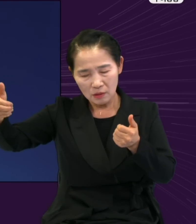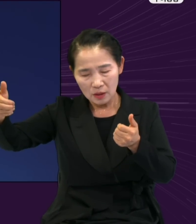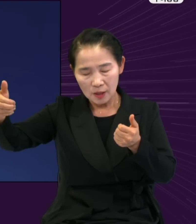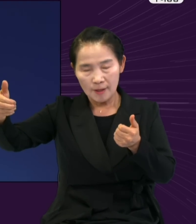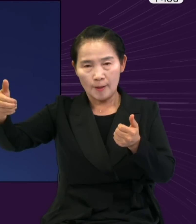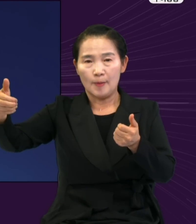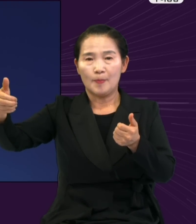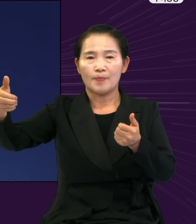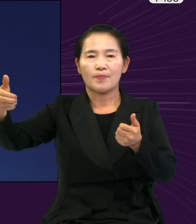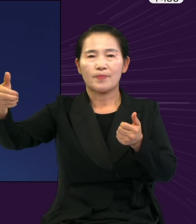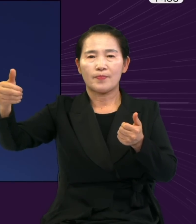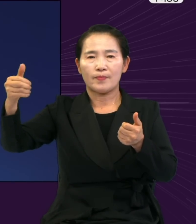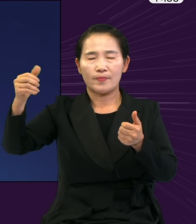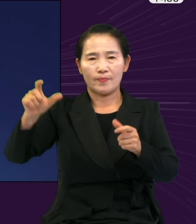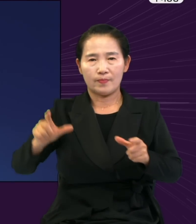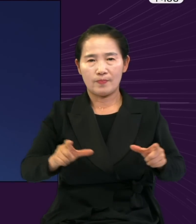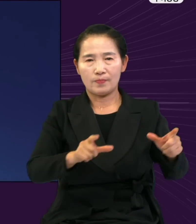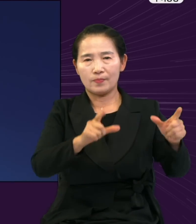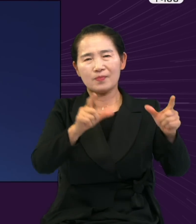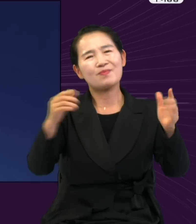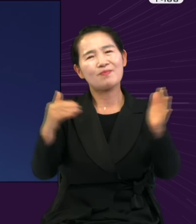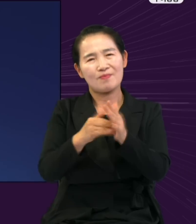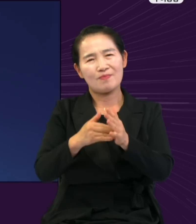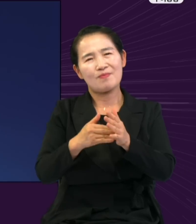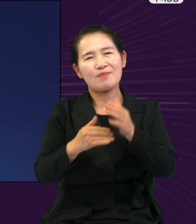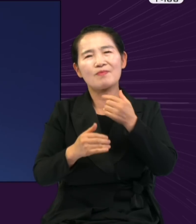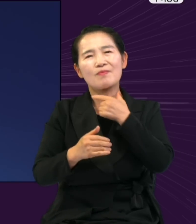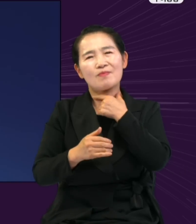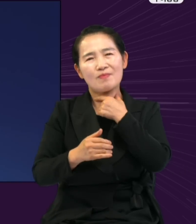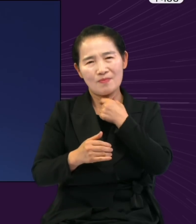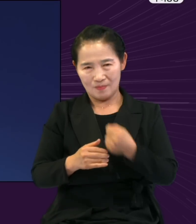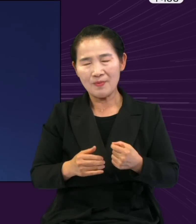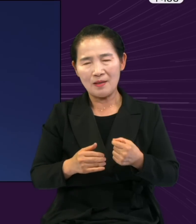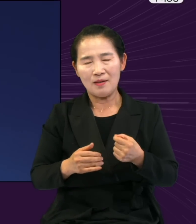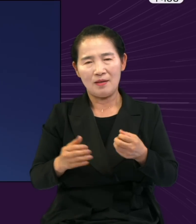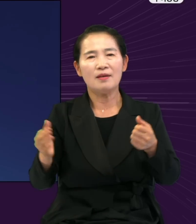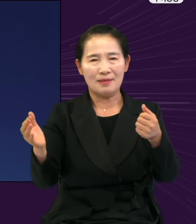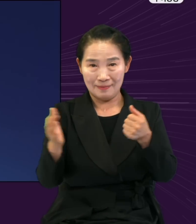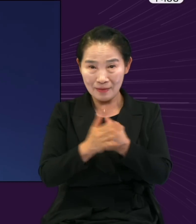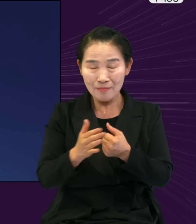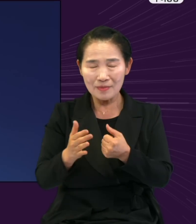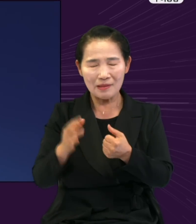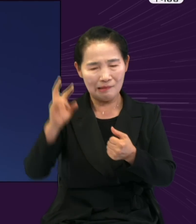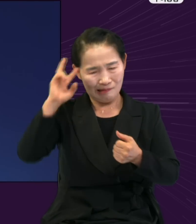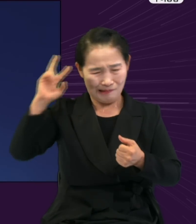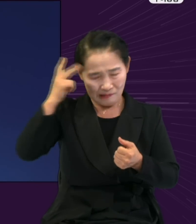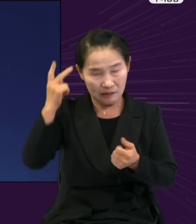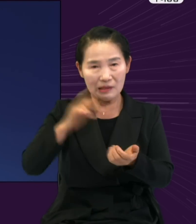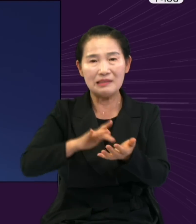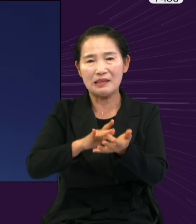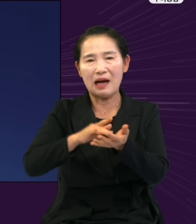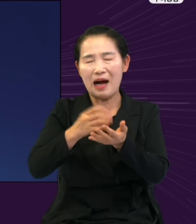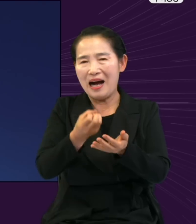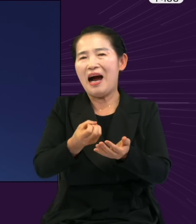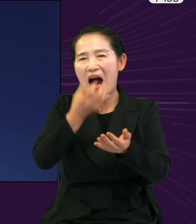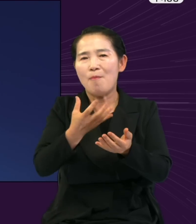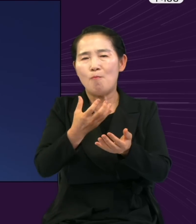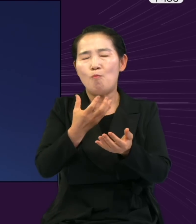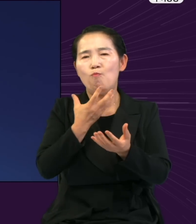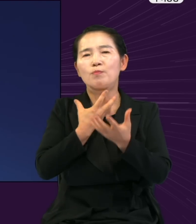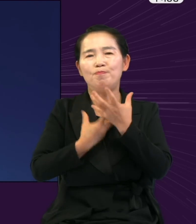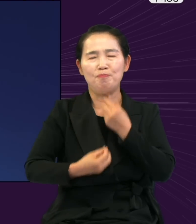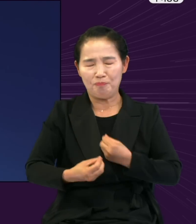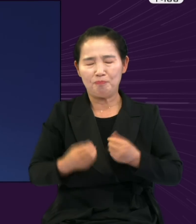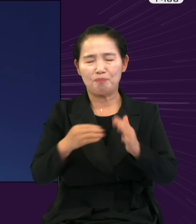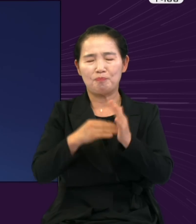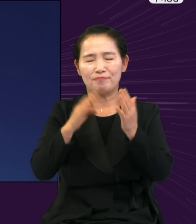싶었습니다. 한 줌의 약을 한 번에 털어놓고 내일 아침에 눈을 떴을 땐 천국에